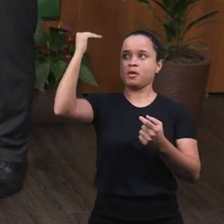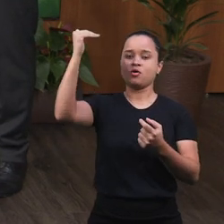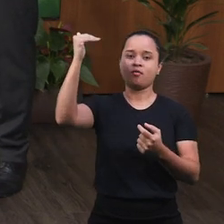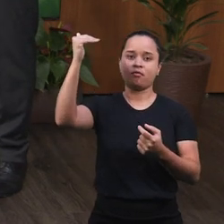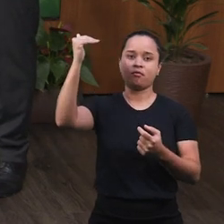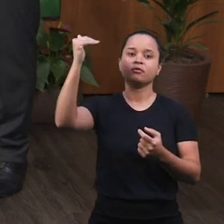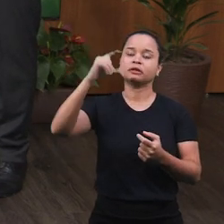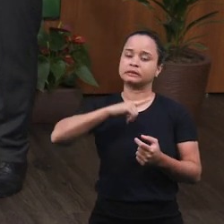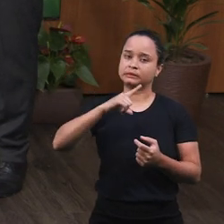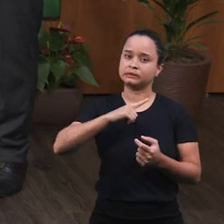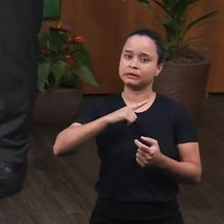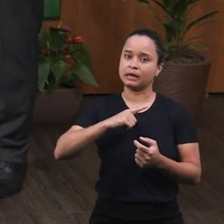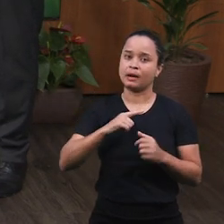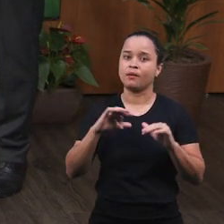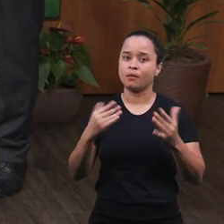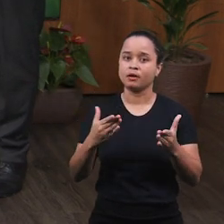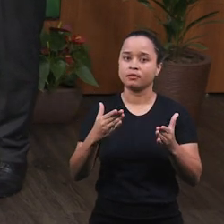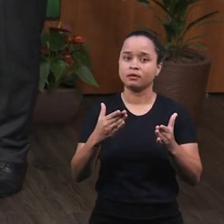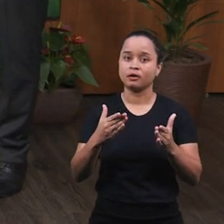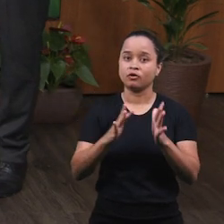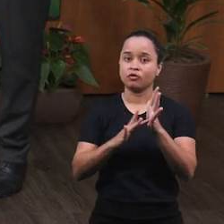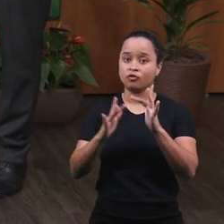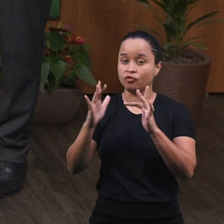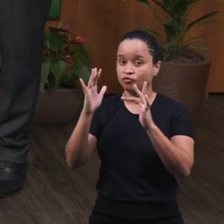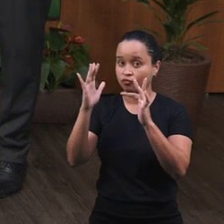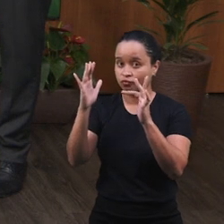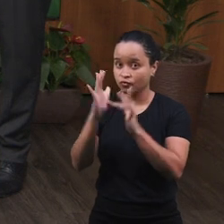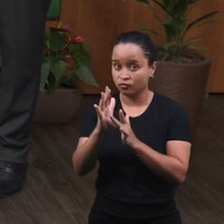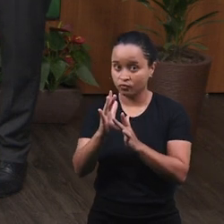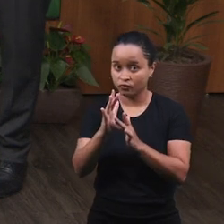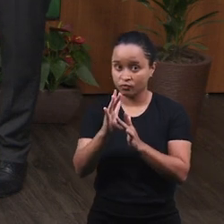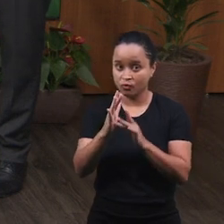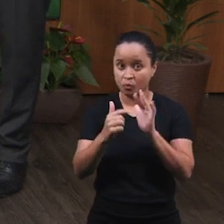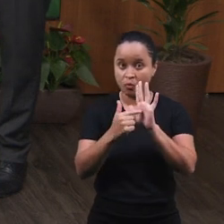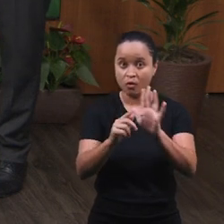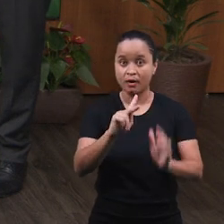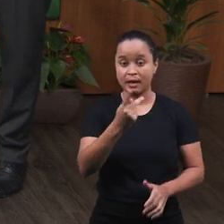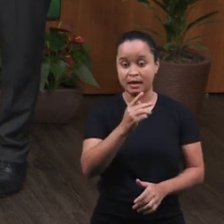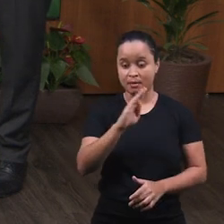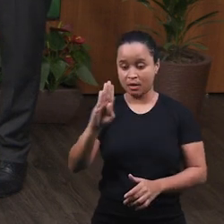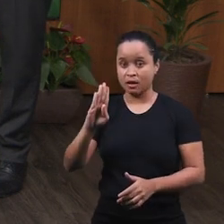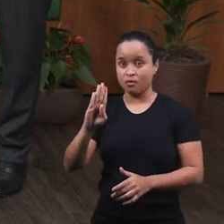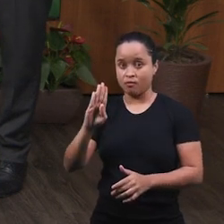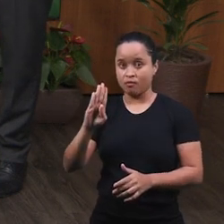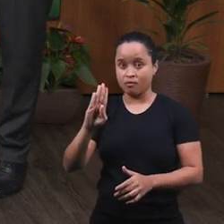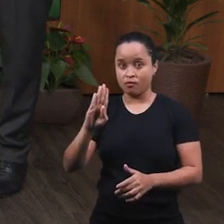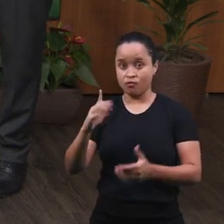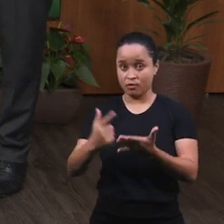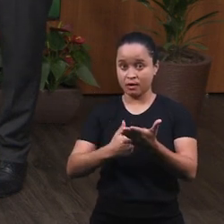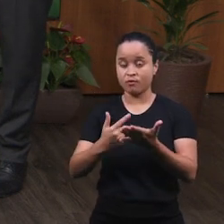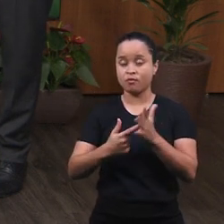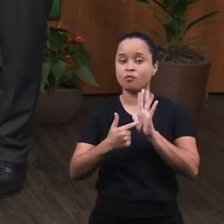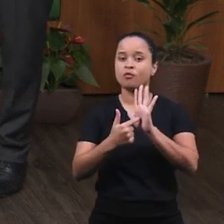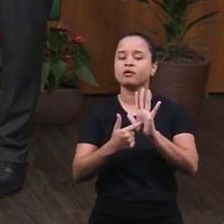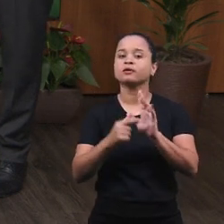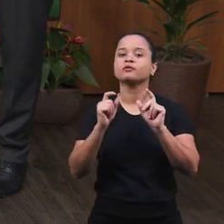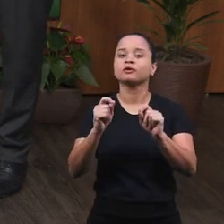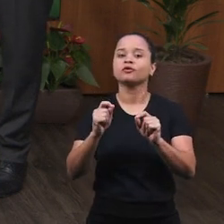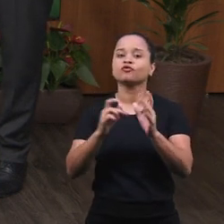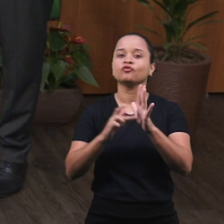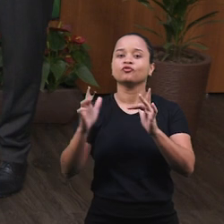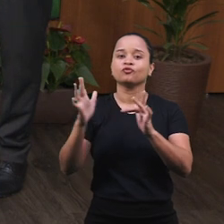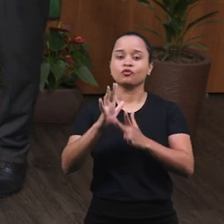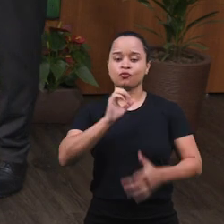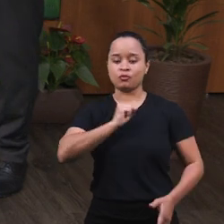sacrificateur. Mais le Seigneur Jésus, comme il est écrit dans la lettre aux Hébreux, il est venu comme